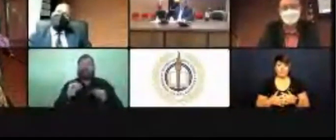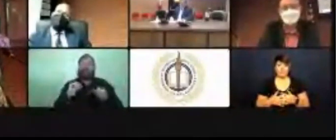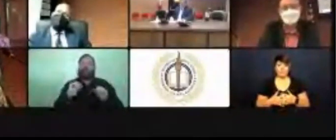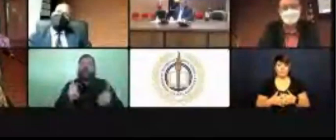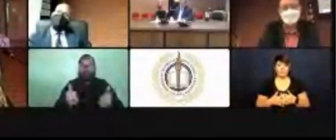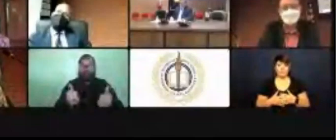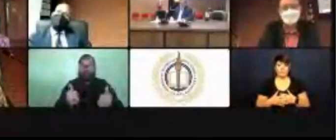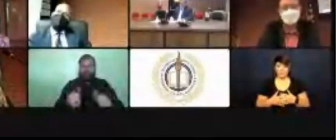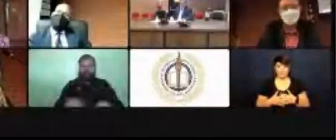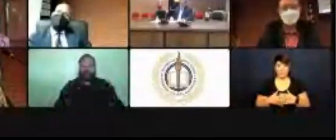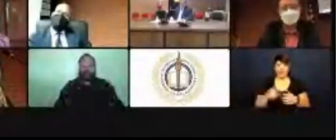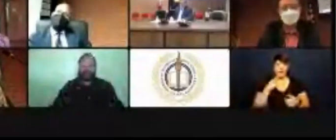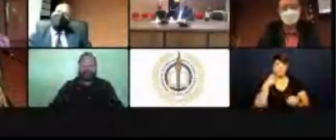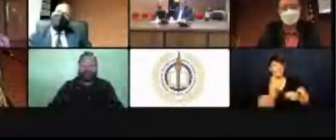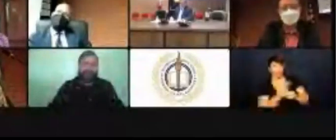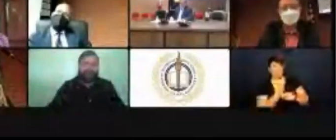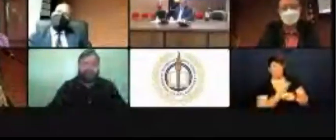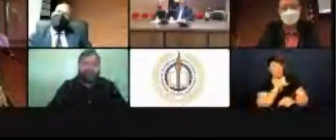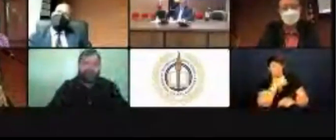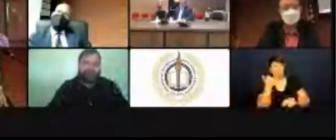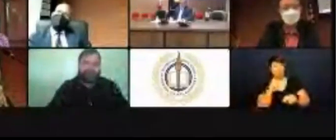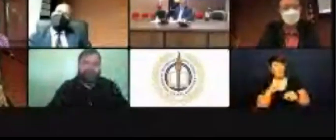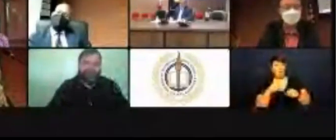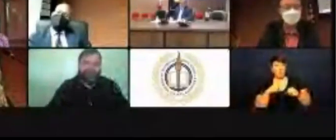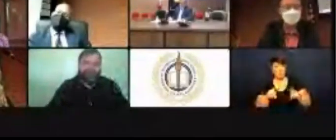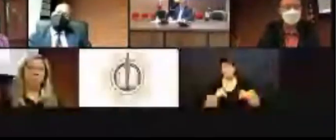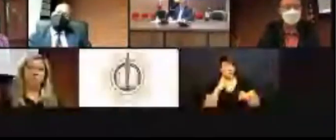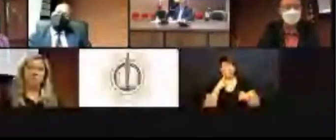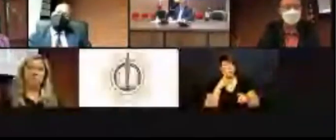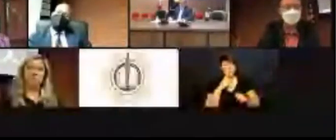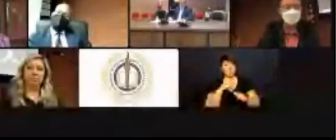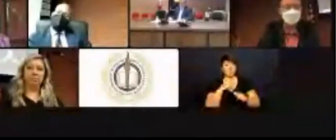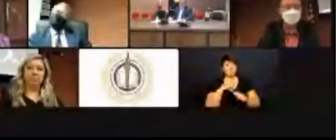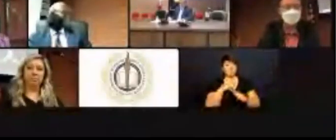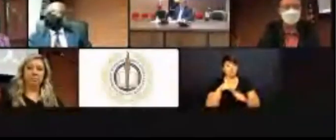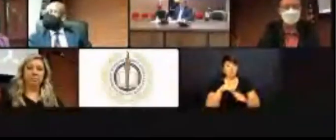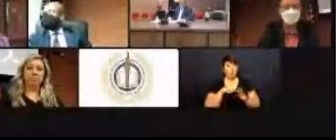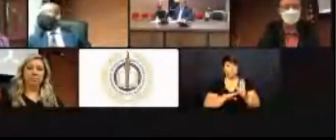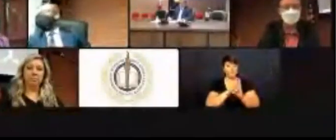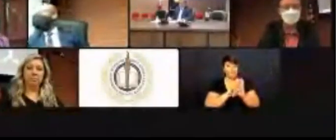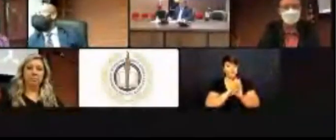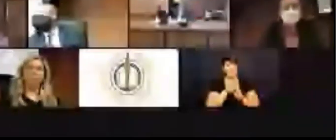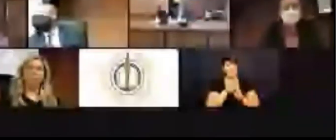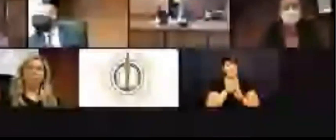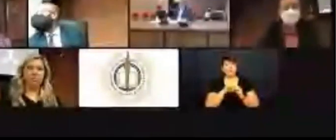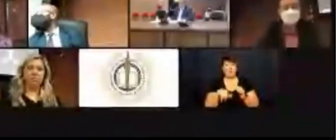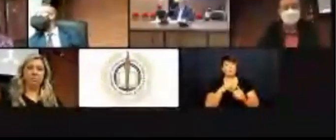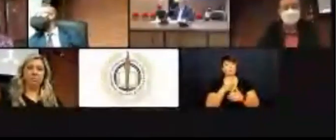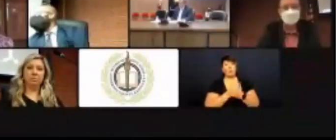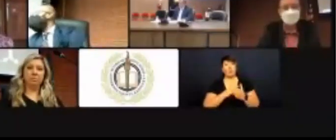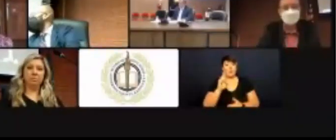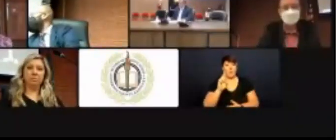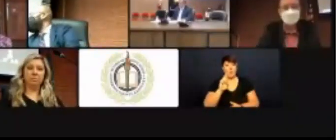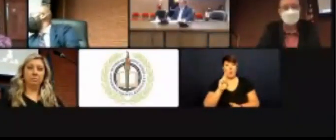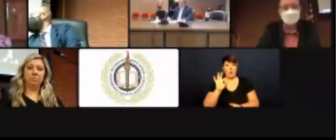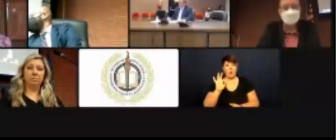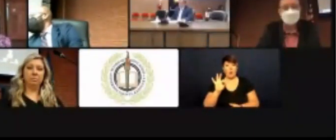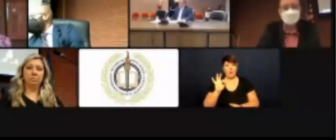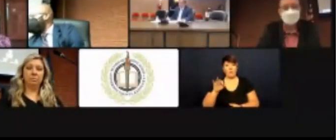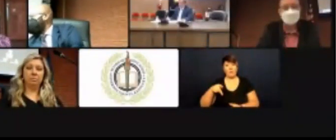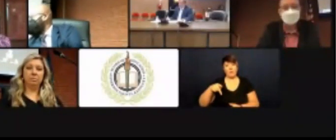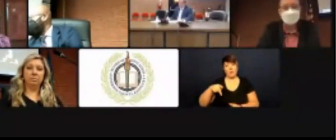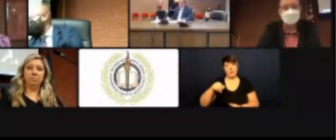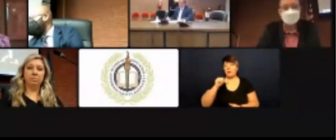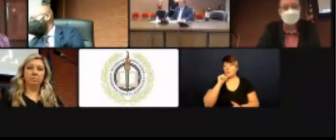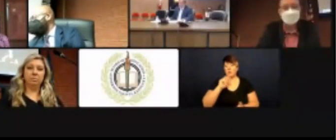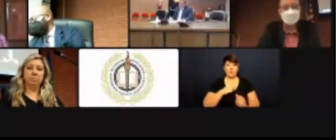use it for other things like professional development, like you said. So that will be a part of the RFP. Issuing the RFP does not mean that